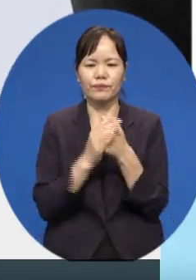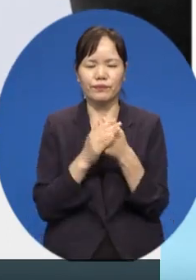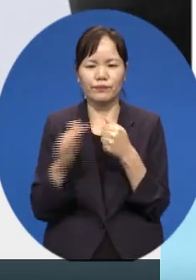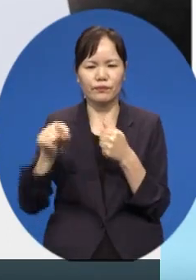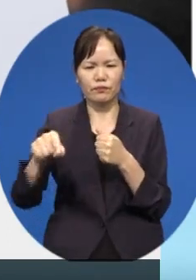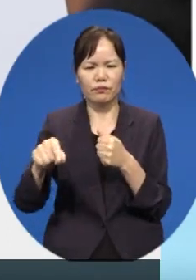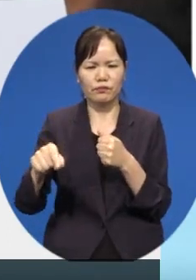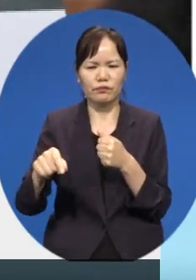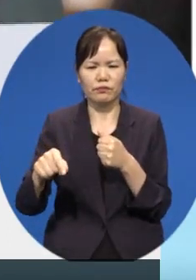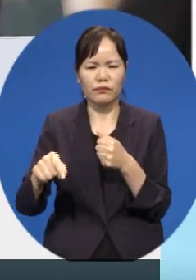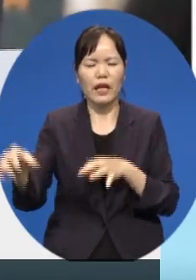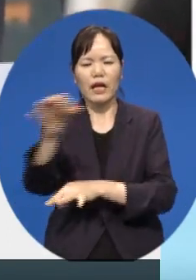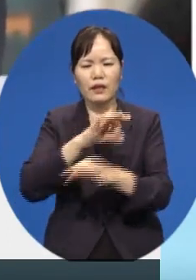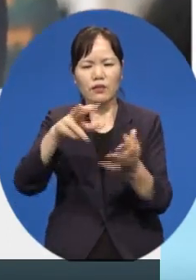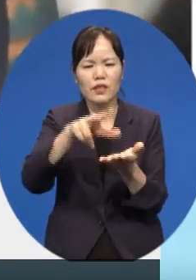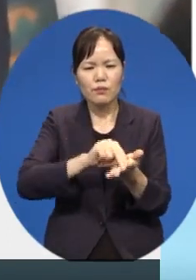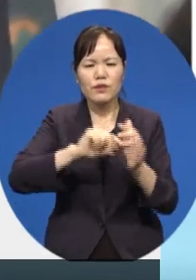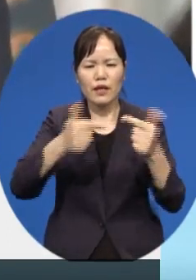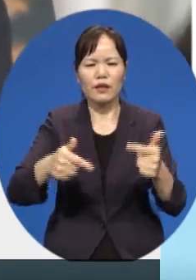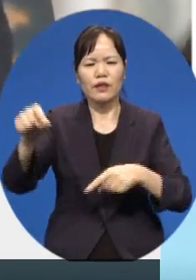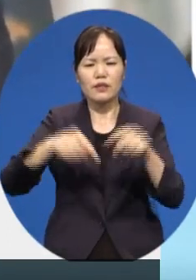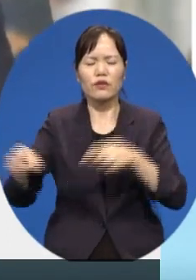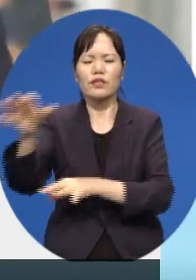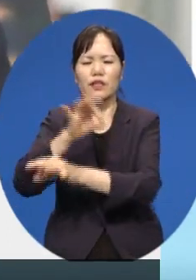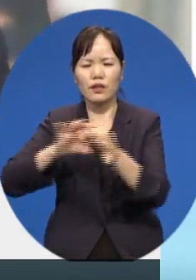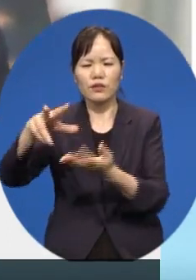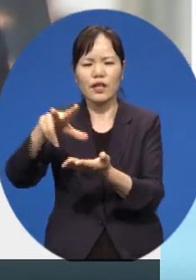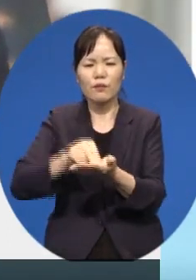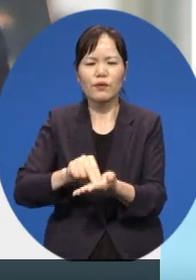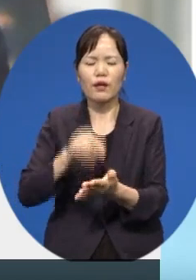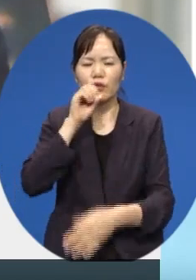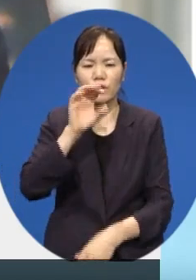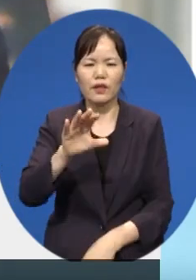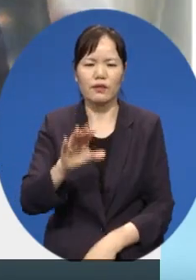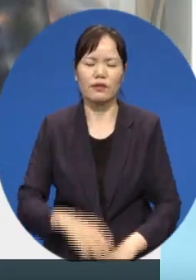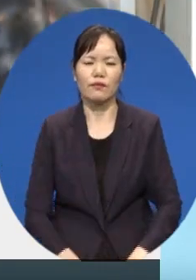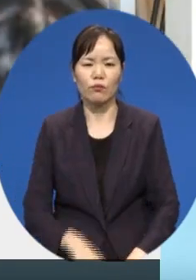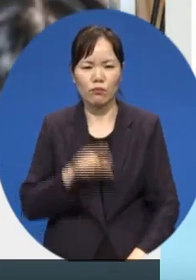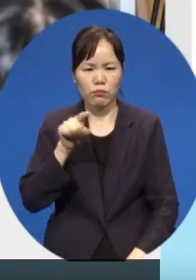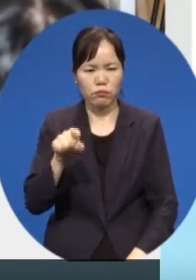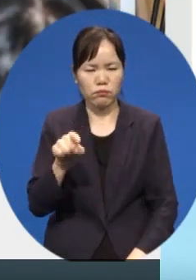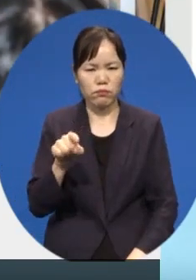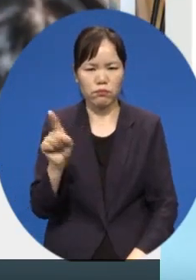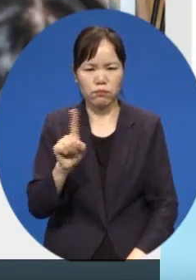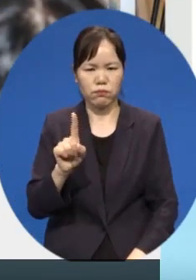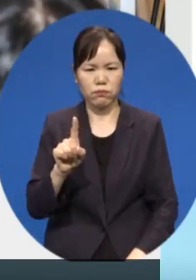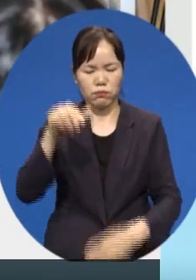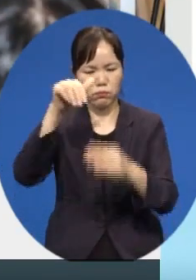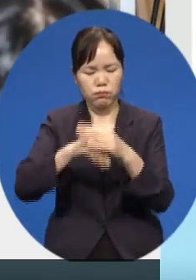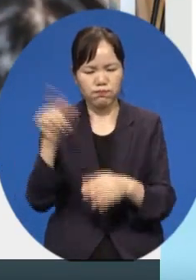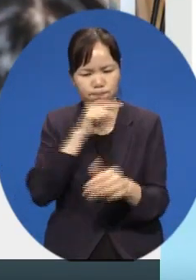이거는 순수하게 경제 문제가 아니라 정치 경제 문제라고 이야기한 건데 그게 과연 뭐